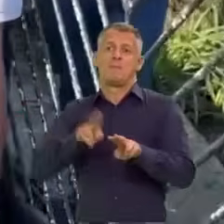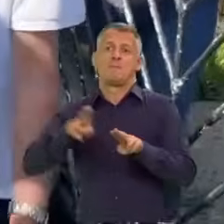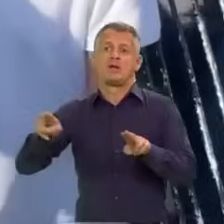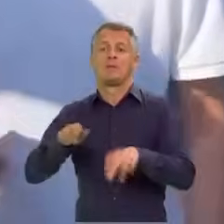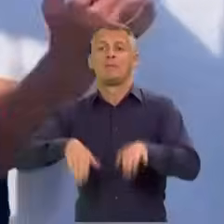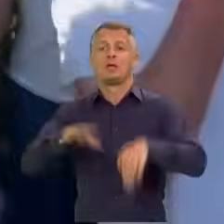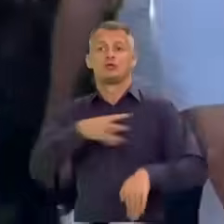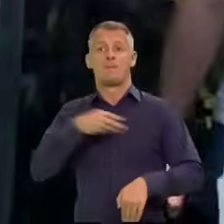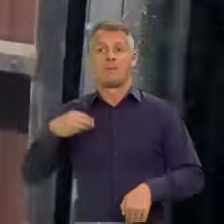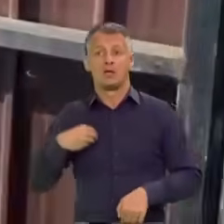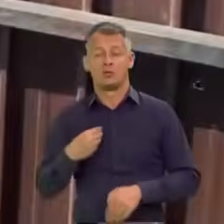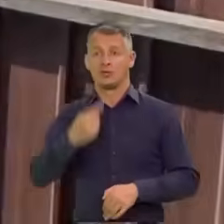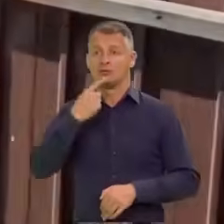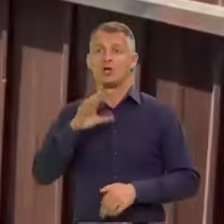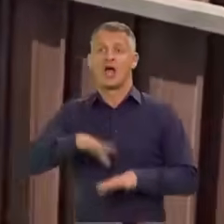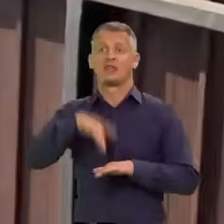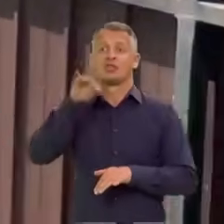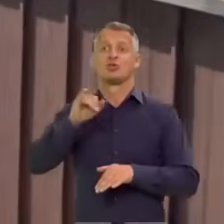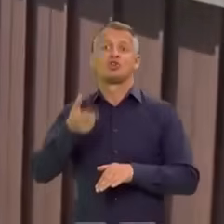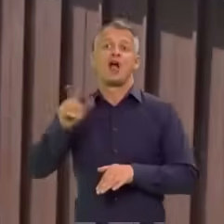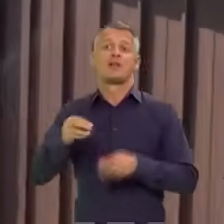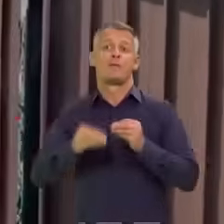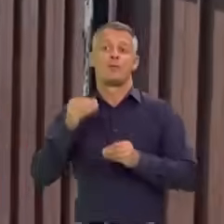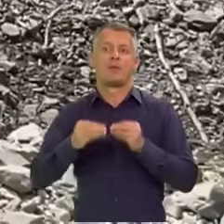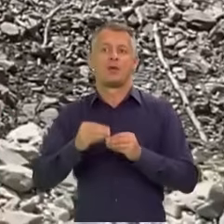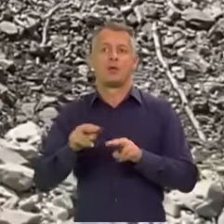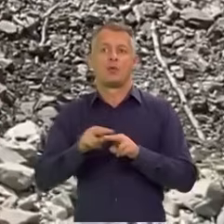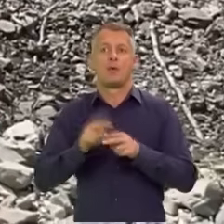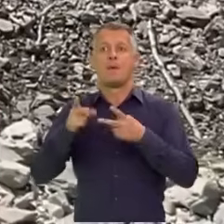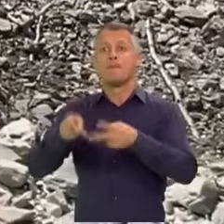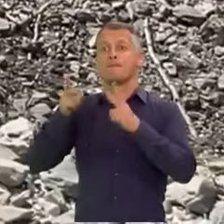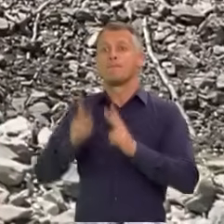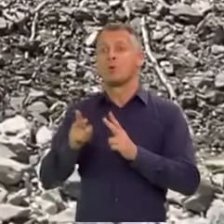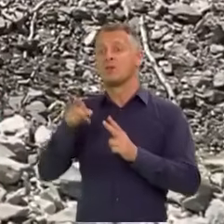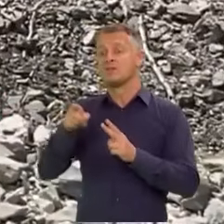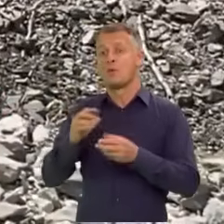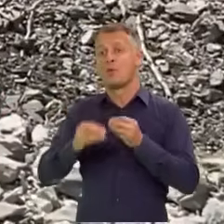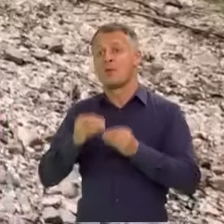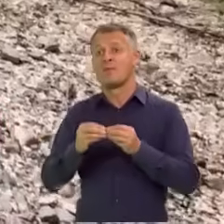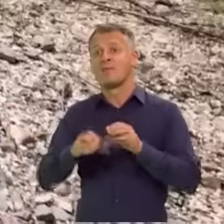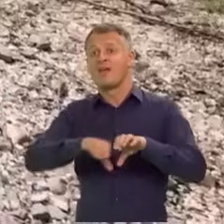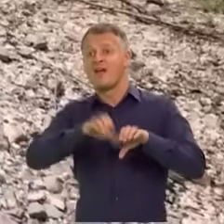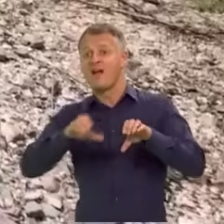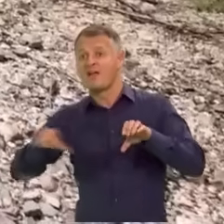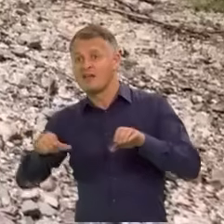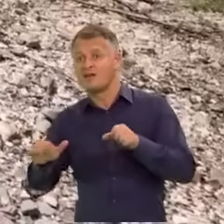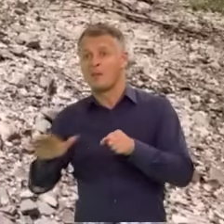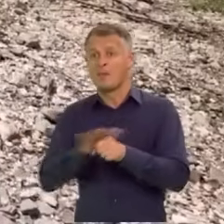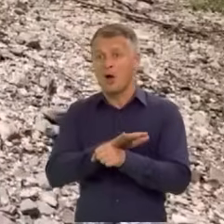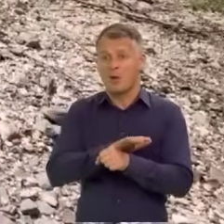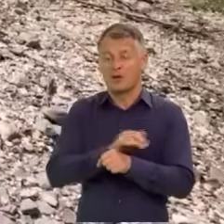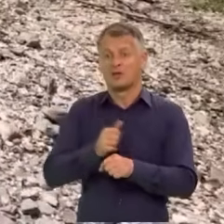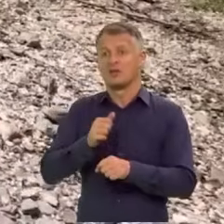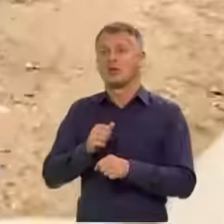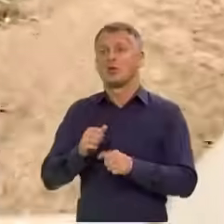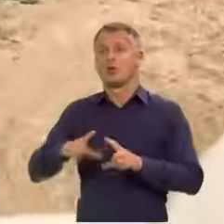Mircea Fechet, susține că au fost descoperite și alte nereguli, precum podețe cu probleme, canalizări infundate și modul de